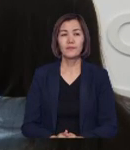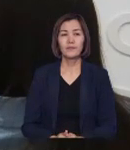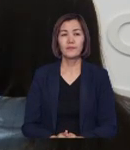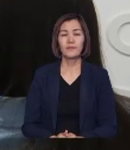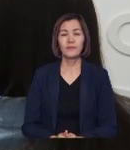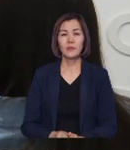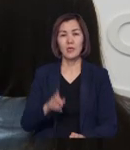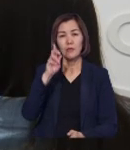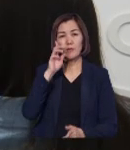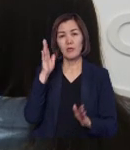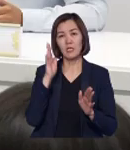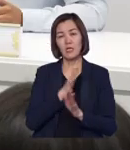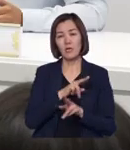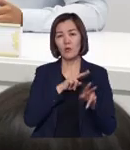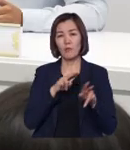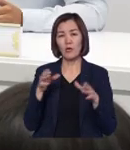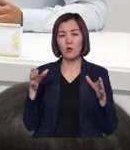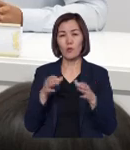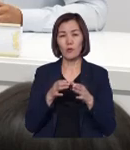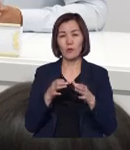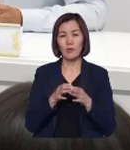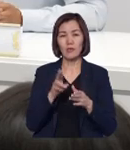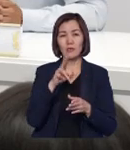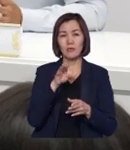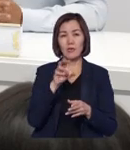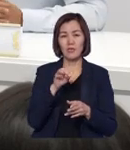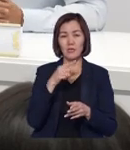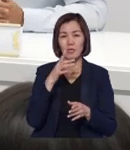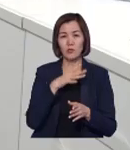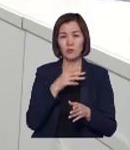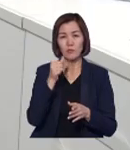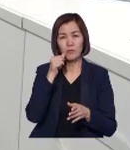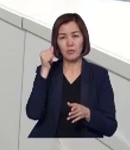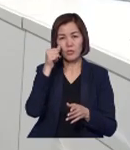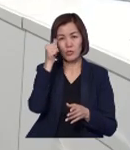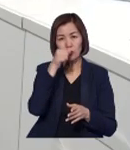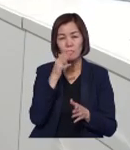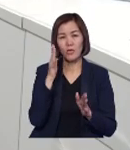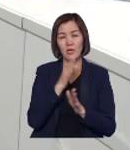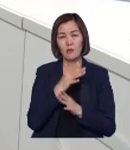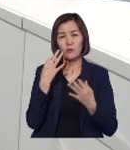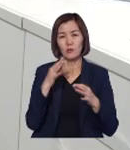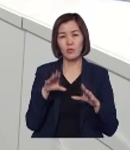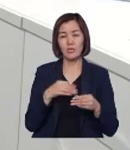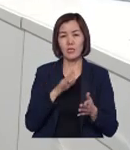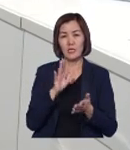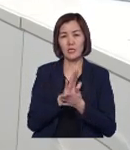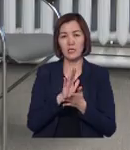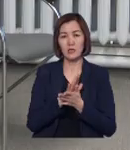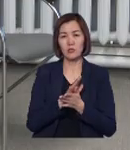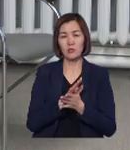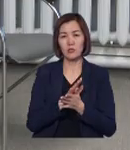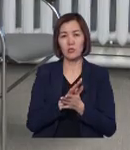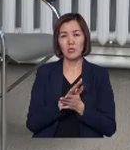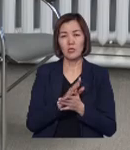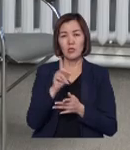Сонымен қатар мемлекеттік экологиялық бақылау бөлімінің бас маманы Данияр Өмірбековтің сөзінше, былтырғы жылы атмосфераға рұқсат етілгізілген ластаушы заттардың